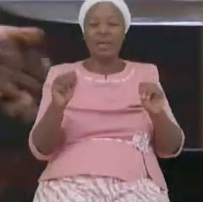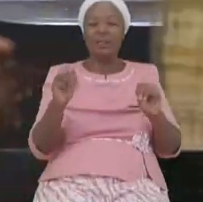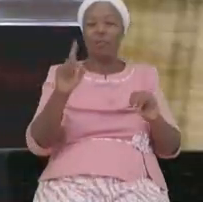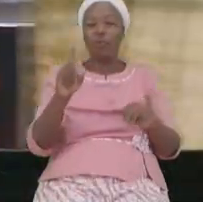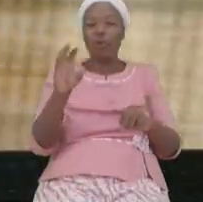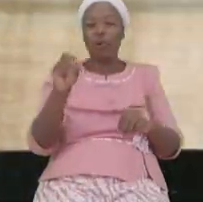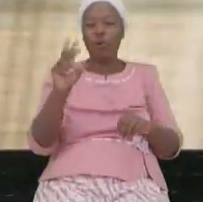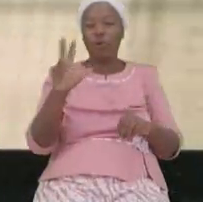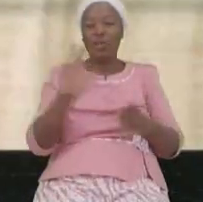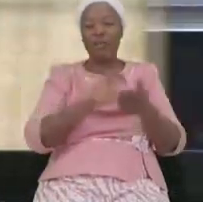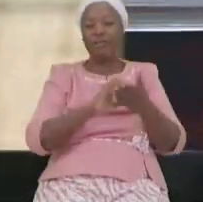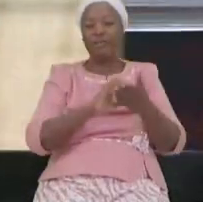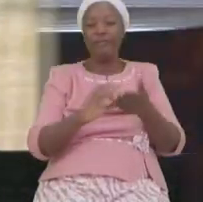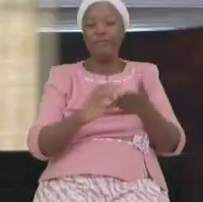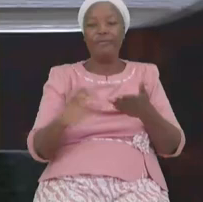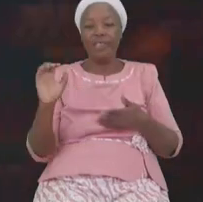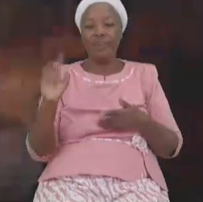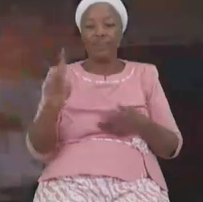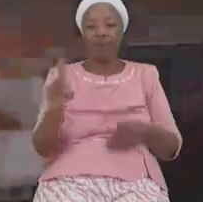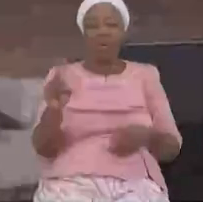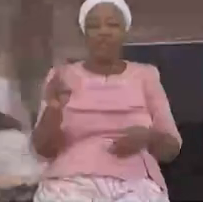verset 1. Psaume 103, verset 1.